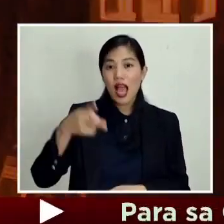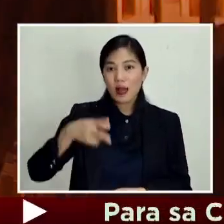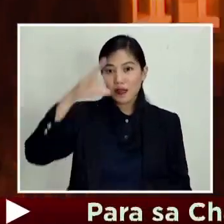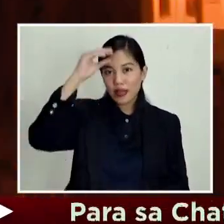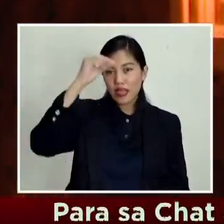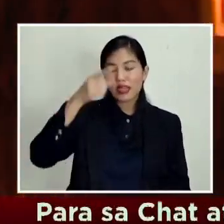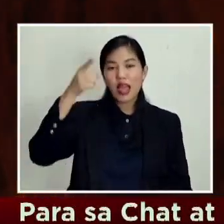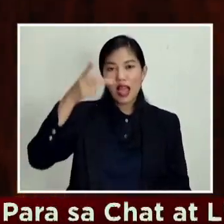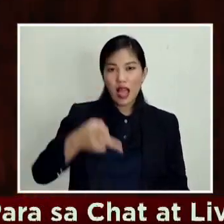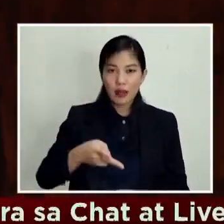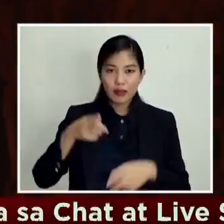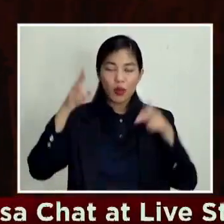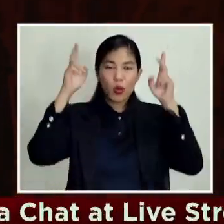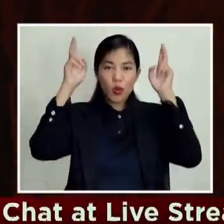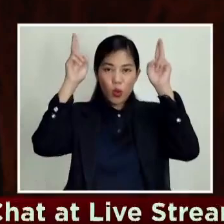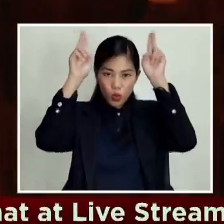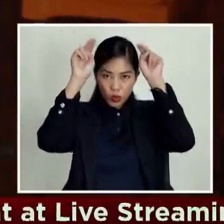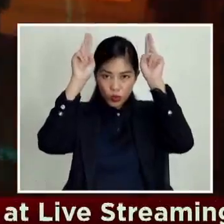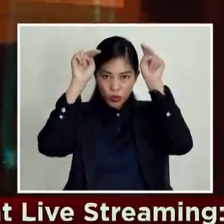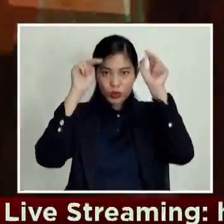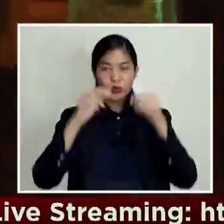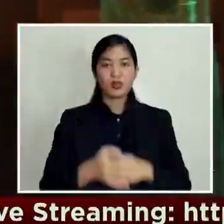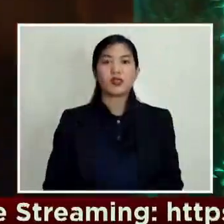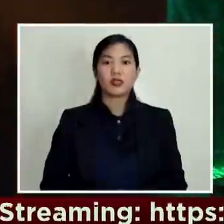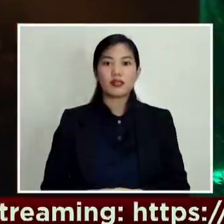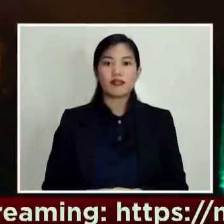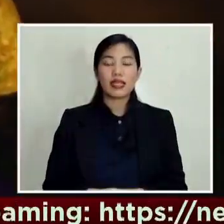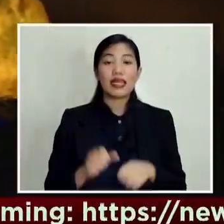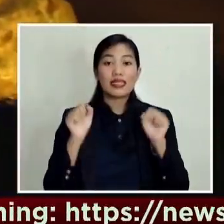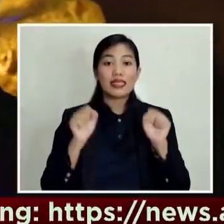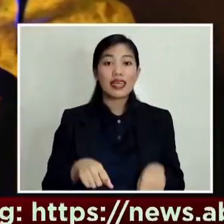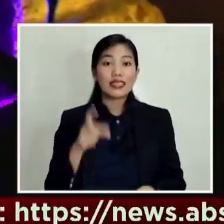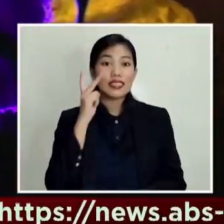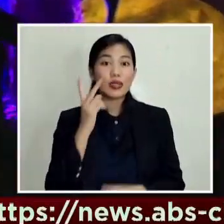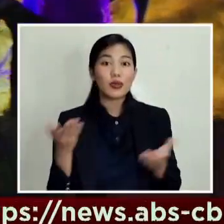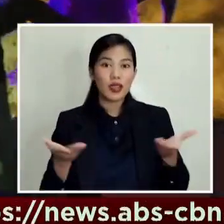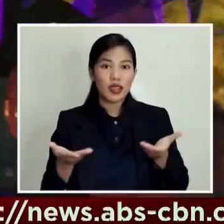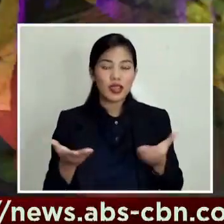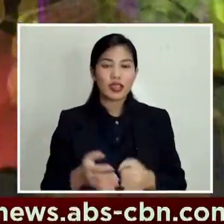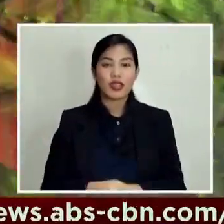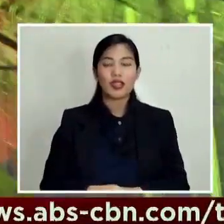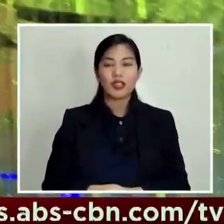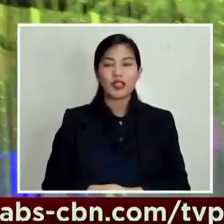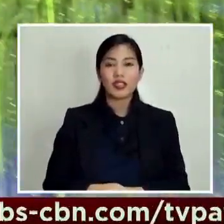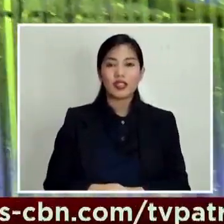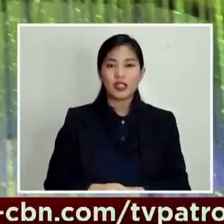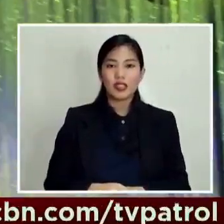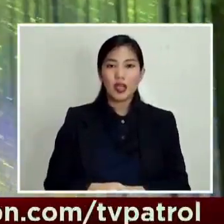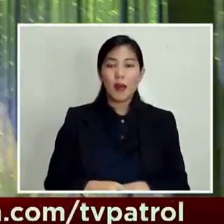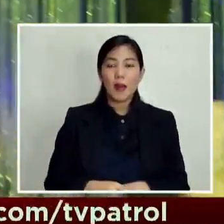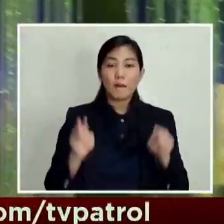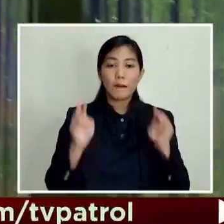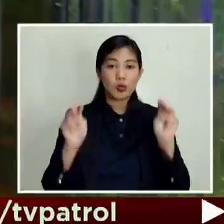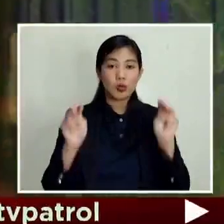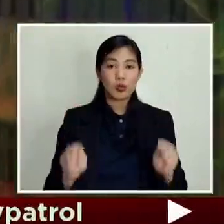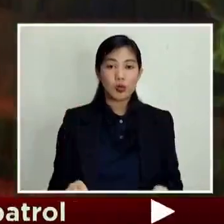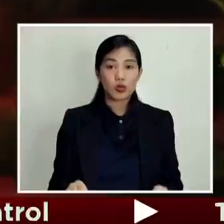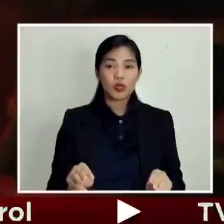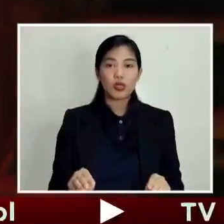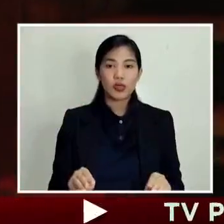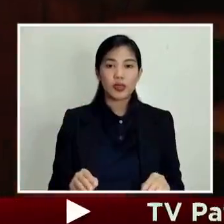Makikilala ang mythological characters na ito sa 45,000 square foot interactive museum na Tales of Illumina sa Quezon